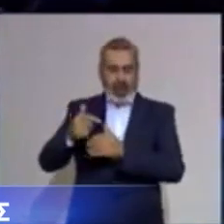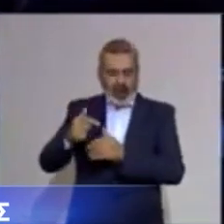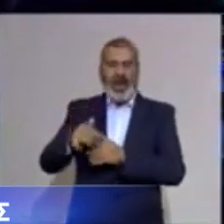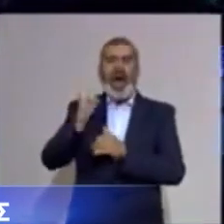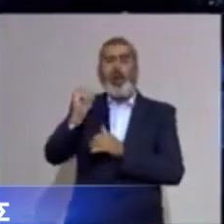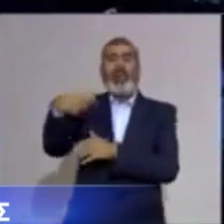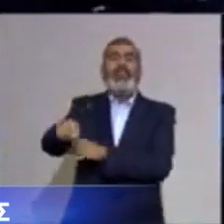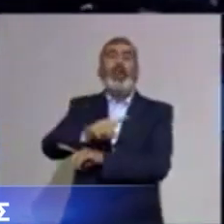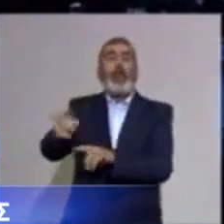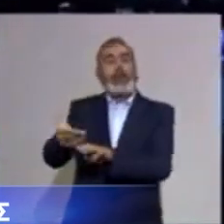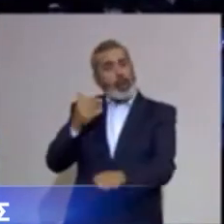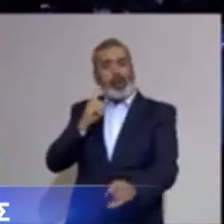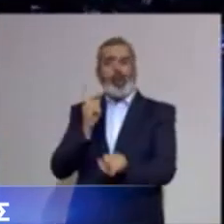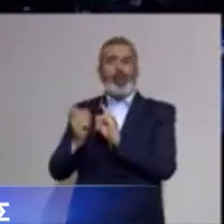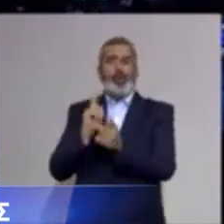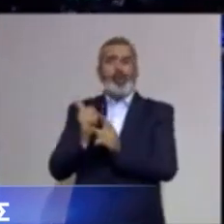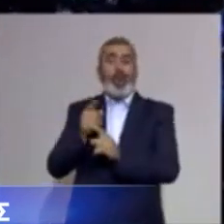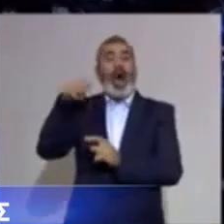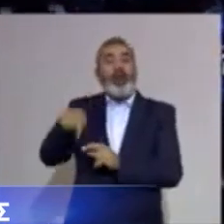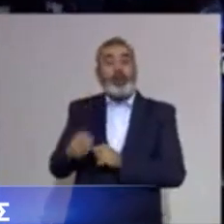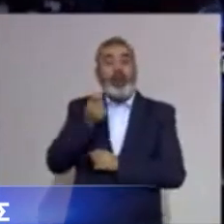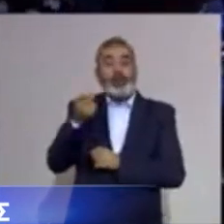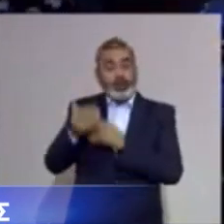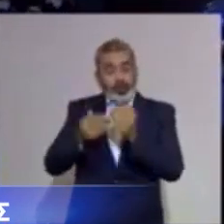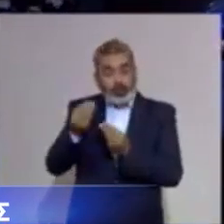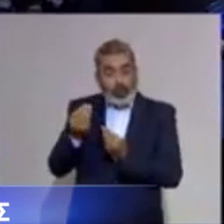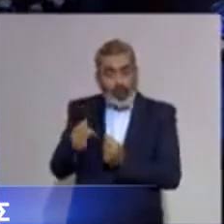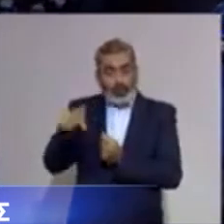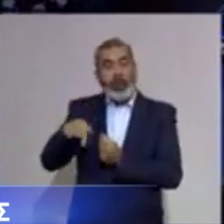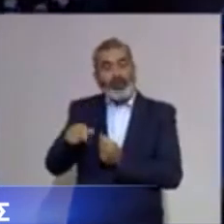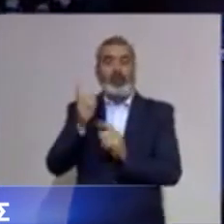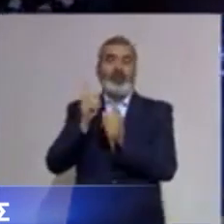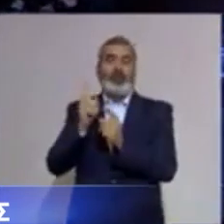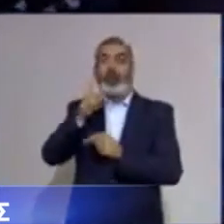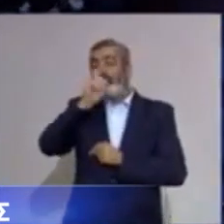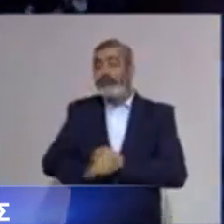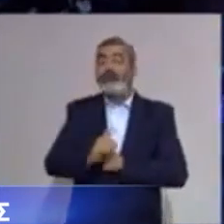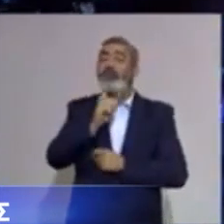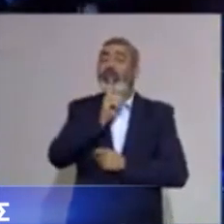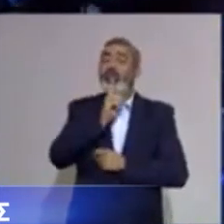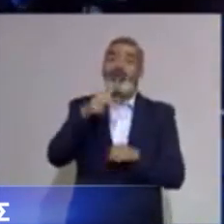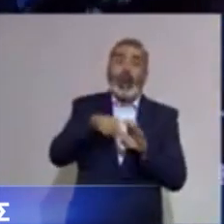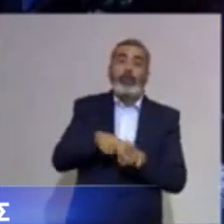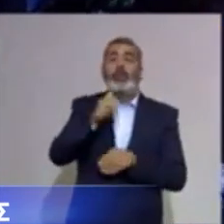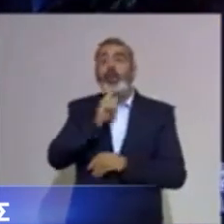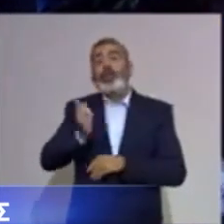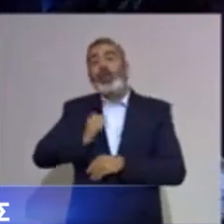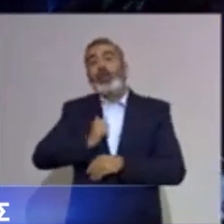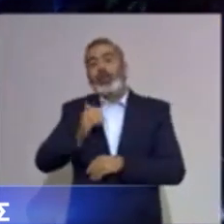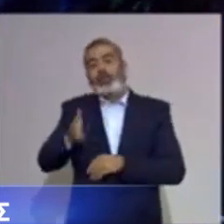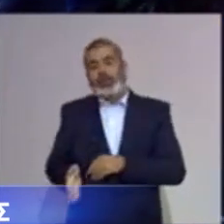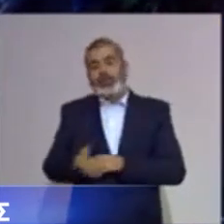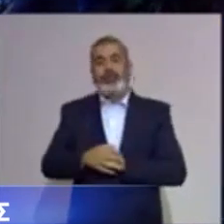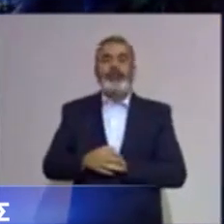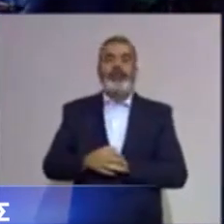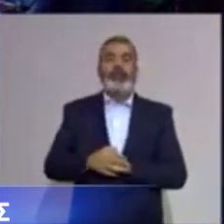προστατεύονται, όπως και η πρώτη κατοικία. Σε έναν νέο πτωχευτικό νόμο προστατεύονται οι εύλογες